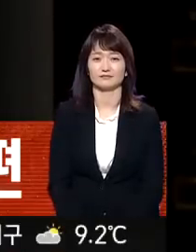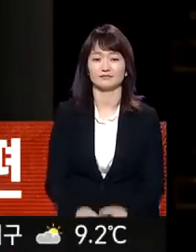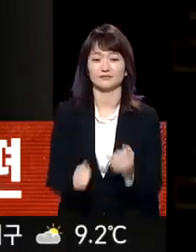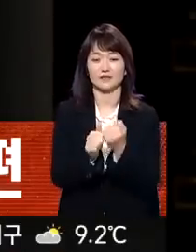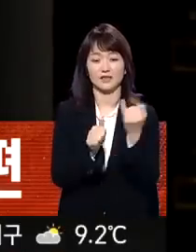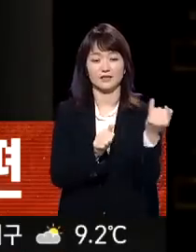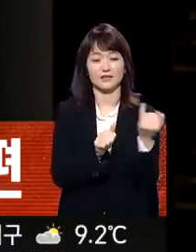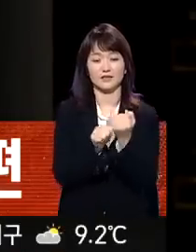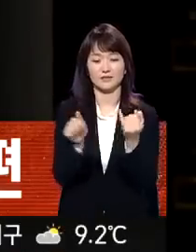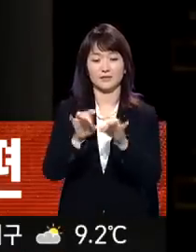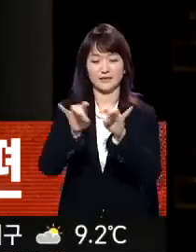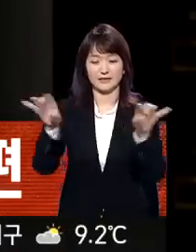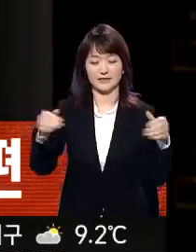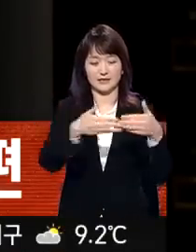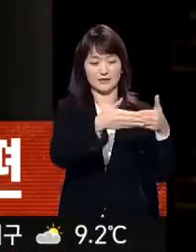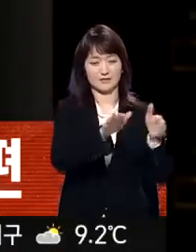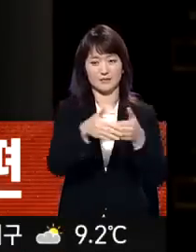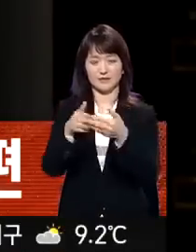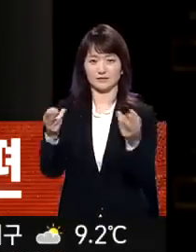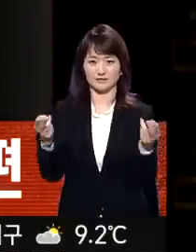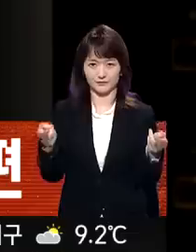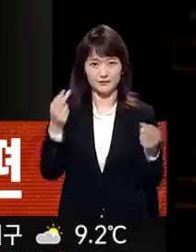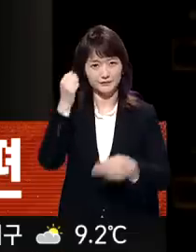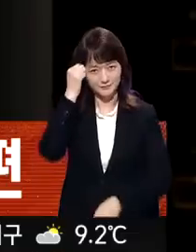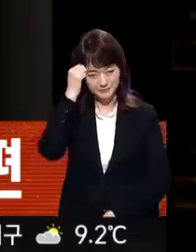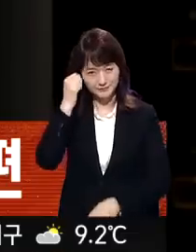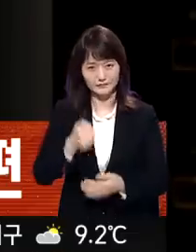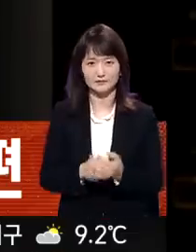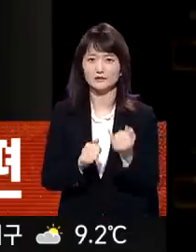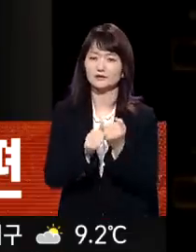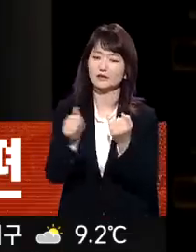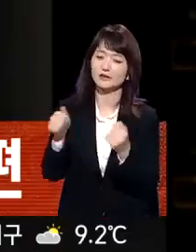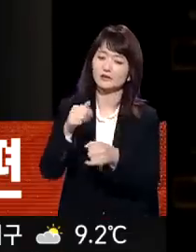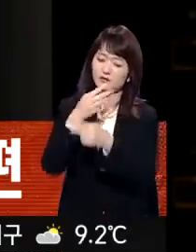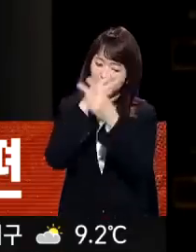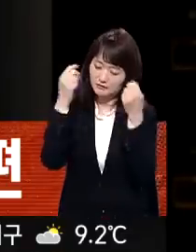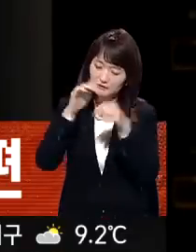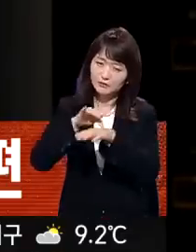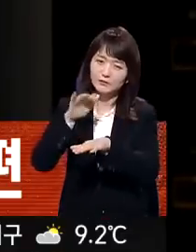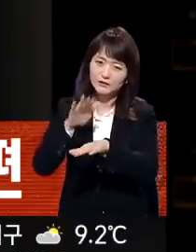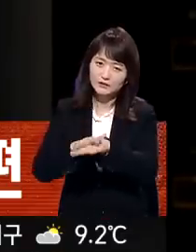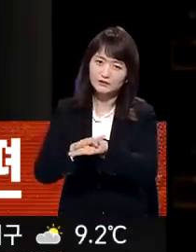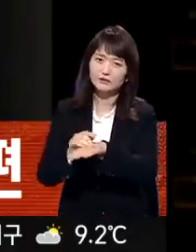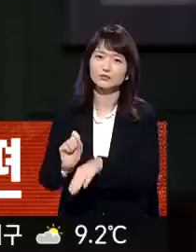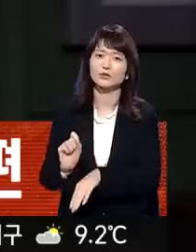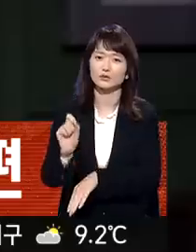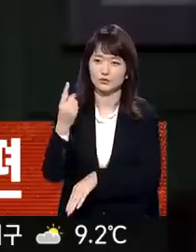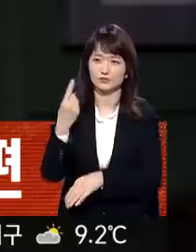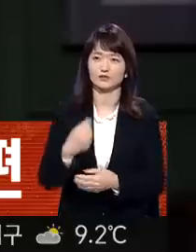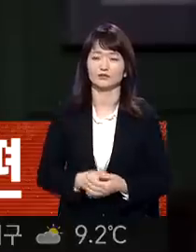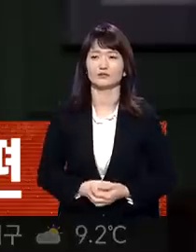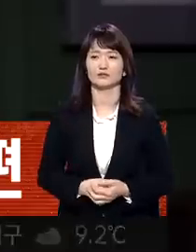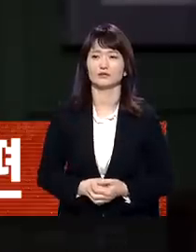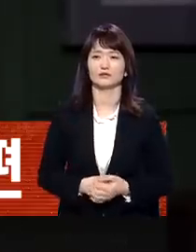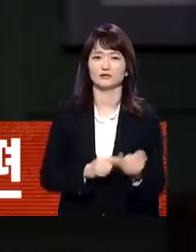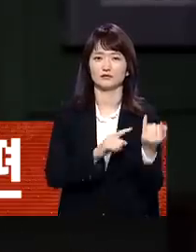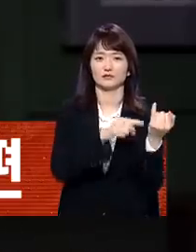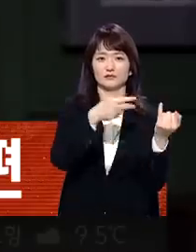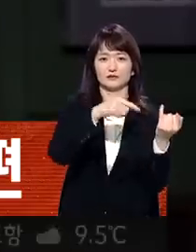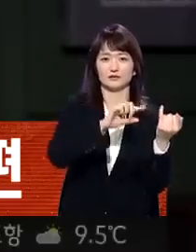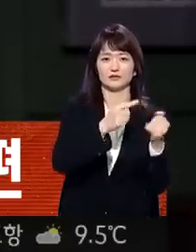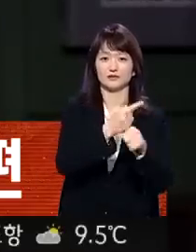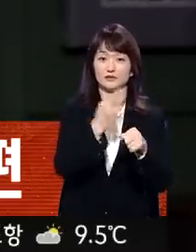각방을 썼다고 하던데 역시 또 이 남편의 잠버릇 때문에. 이게 그렇기도 하고 좀 아니기도 한데요. 이 신 씨가 작년에